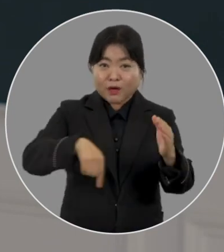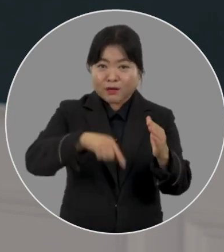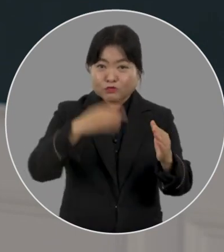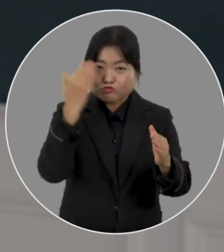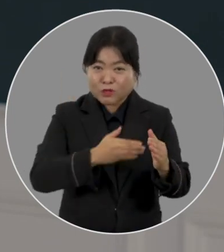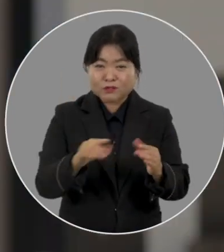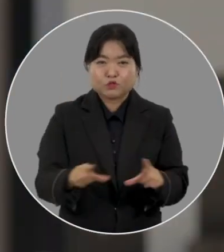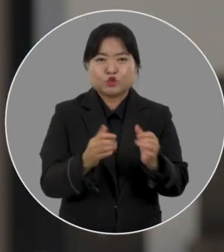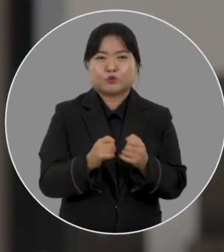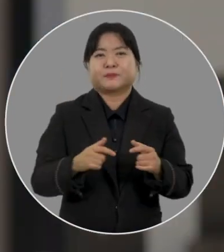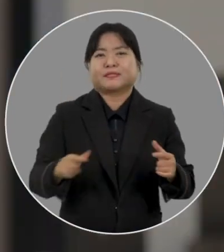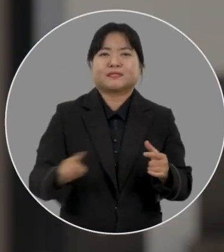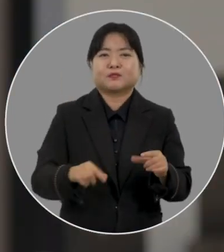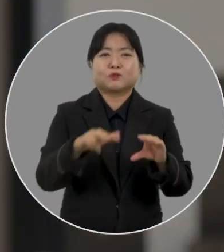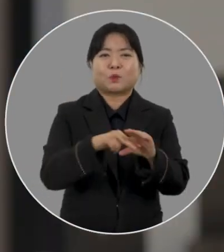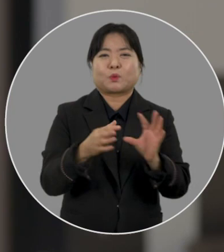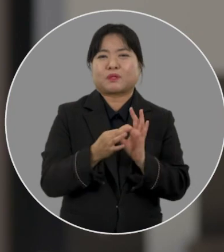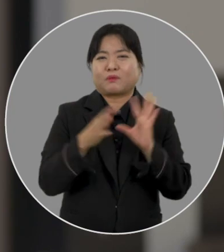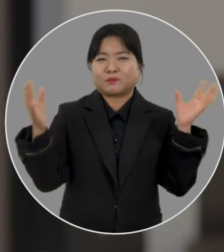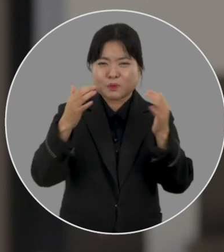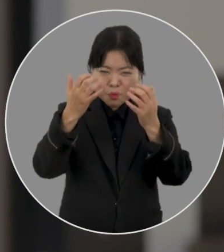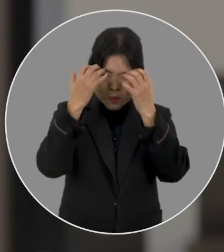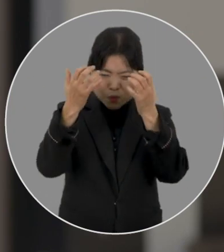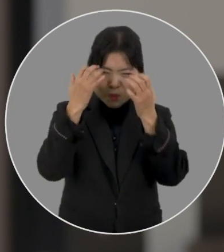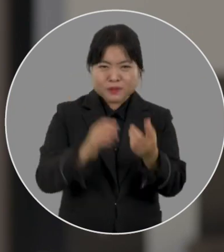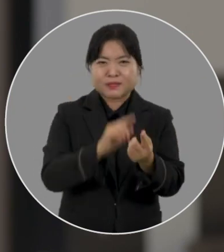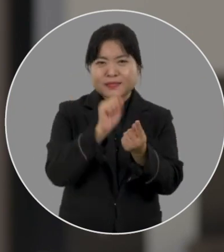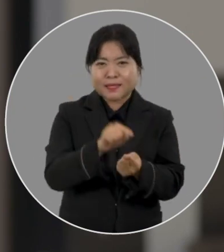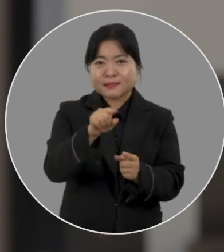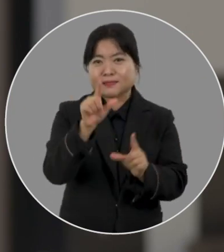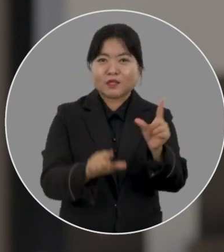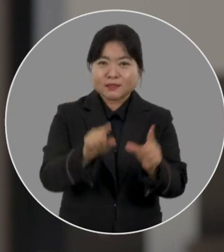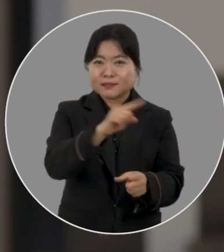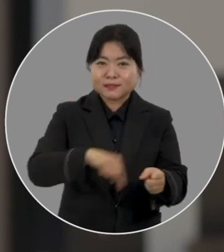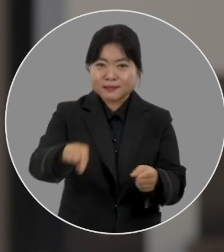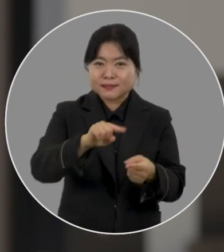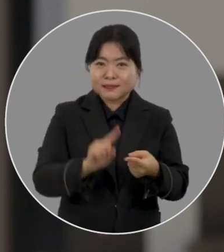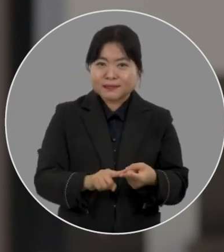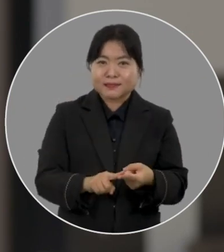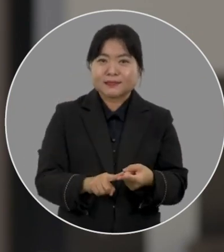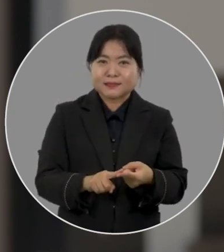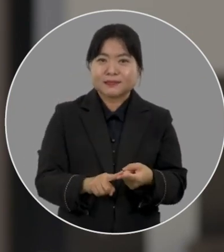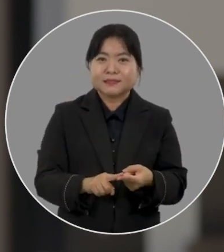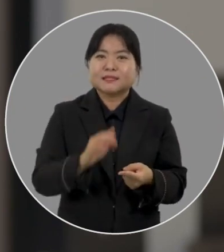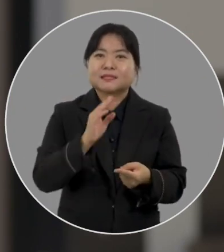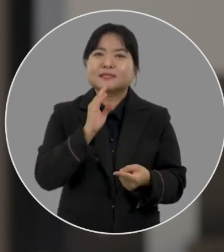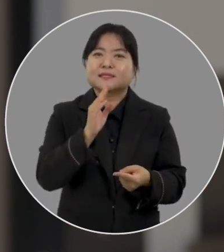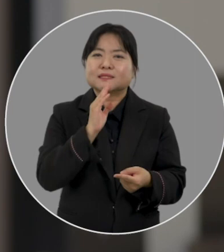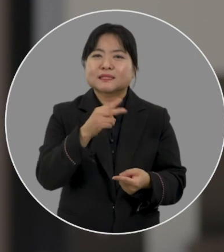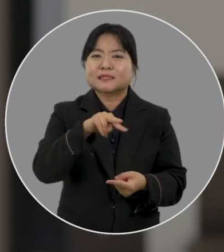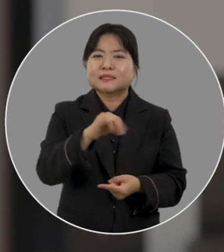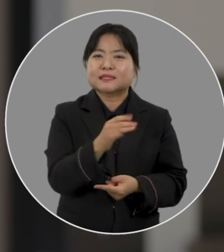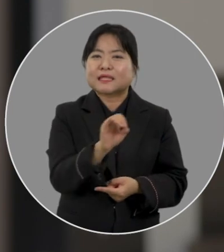주민들이 어떤 종교를 막론하고 고통당하는 이 현실이 시리아 내전의 엄정한 현실인 것